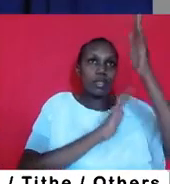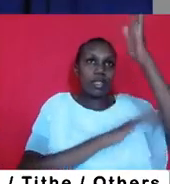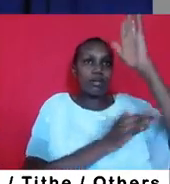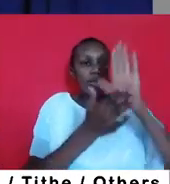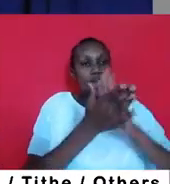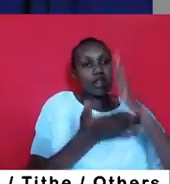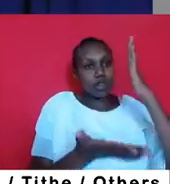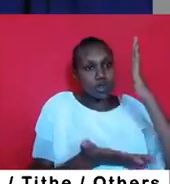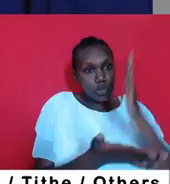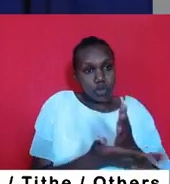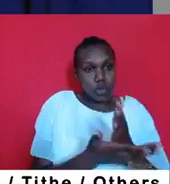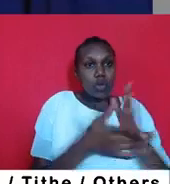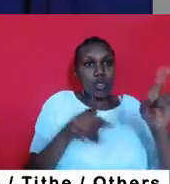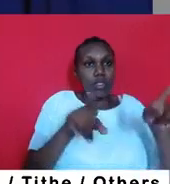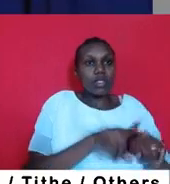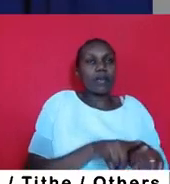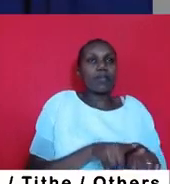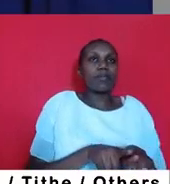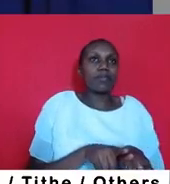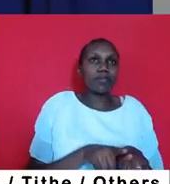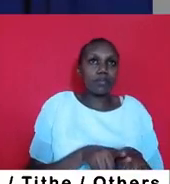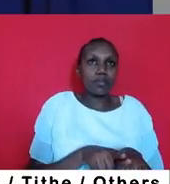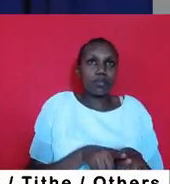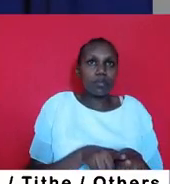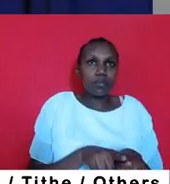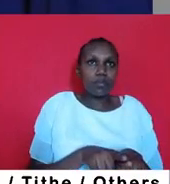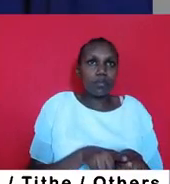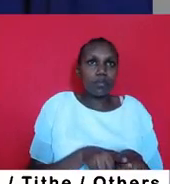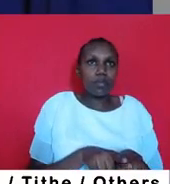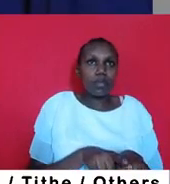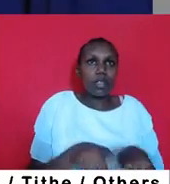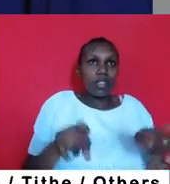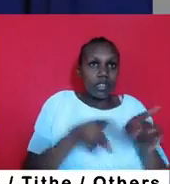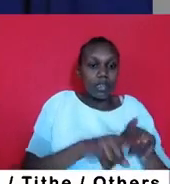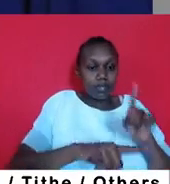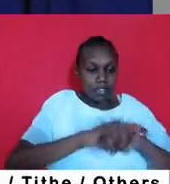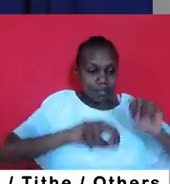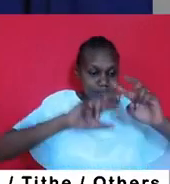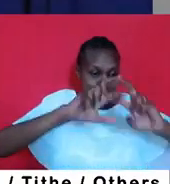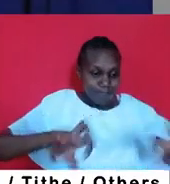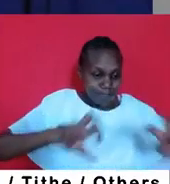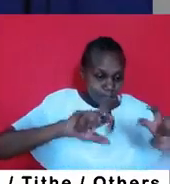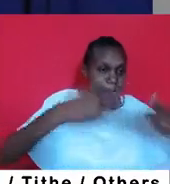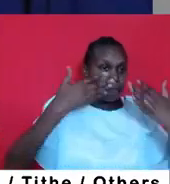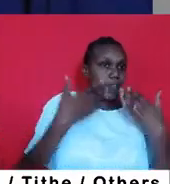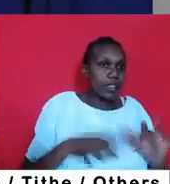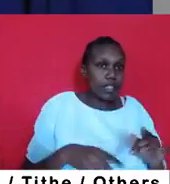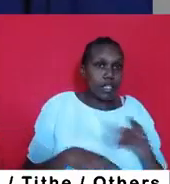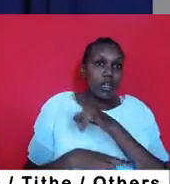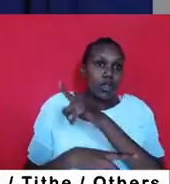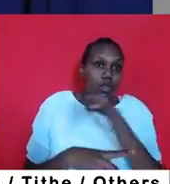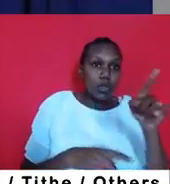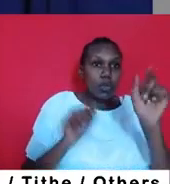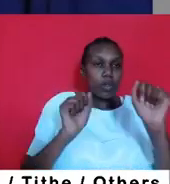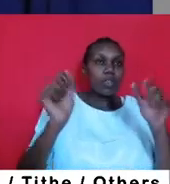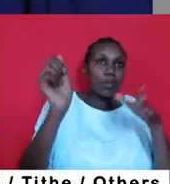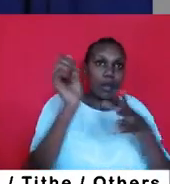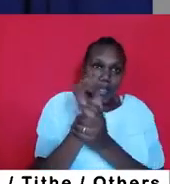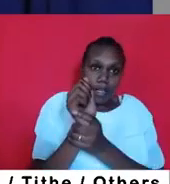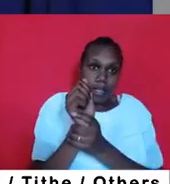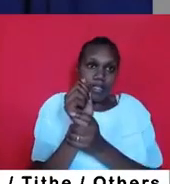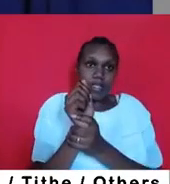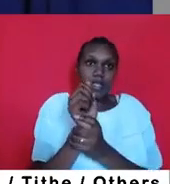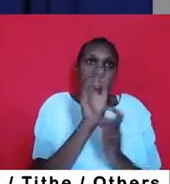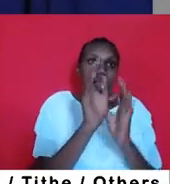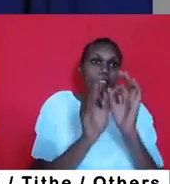kwa haki na kwa kweli. Na akitafuta, wewe utapatikana